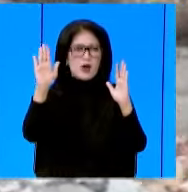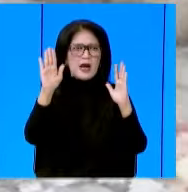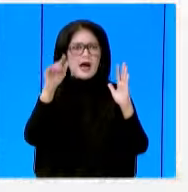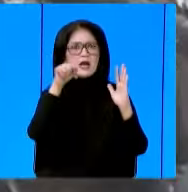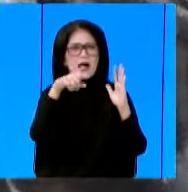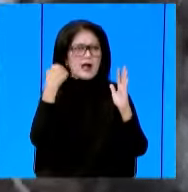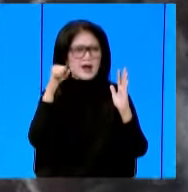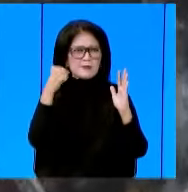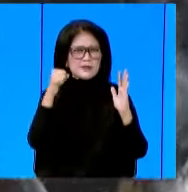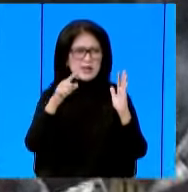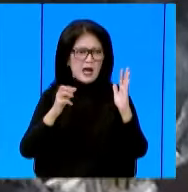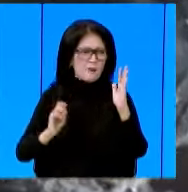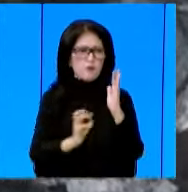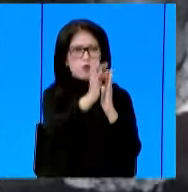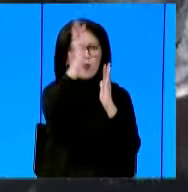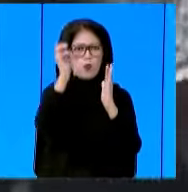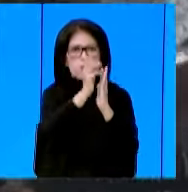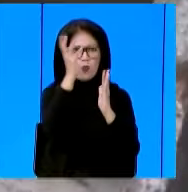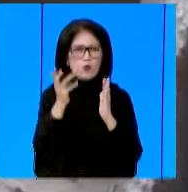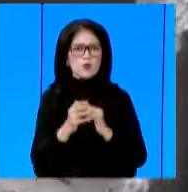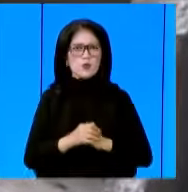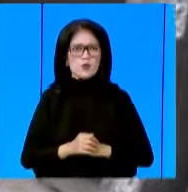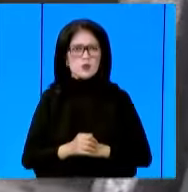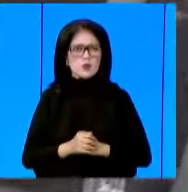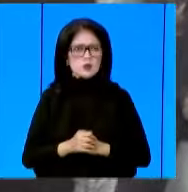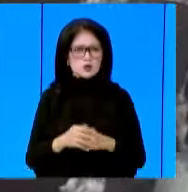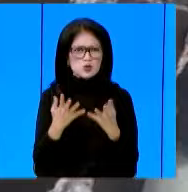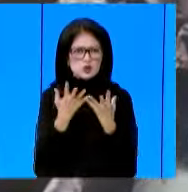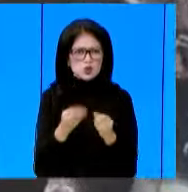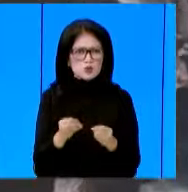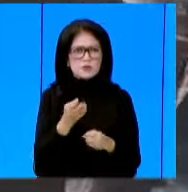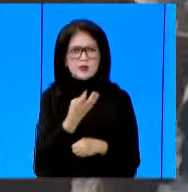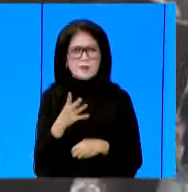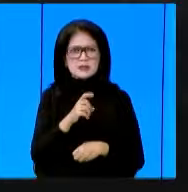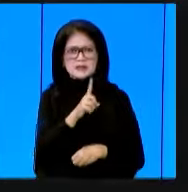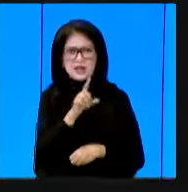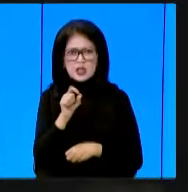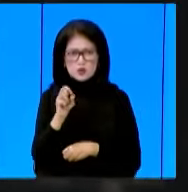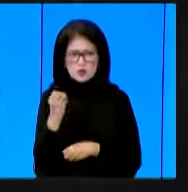Nggak ngatasin. Akibat kebakaran, kerugian diperkirakan mencapai ratusan juta rupiah.